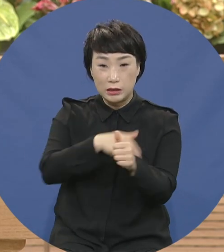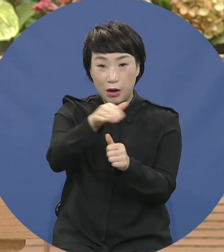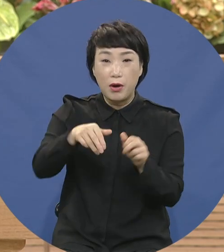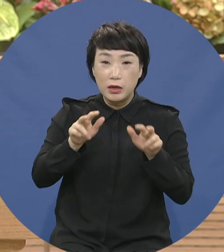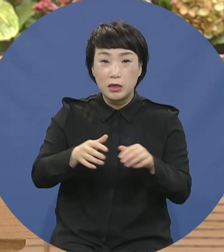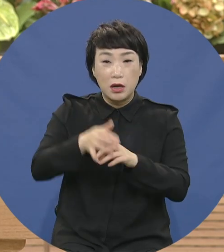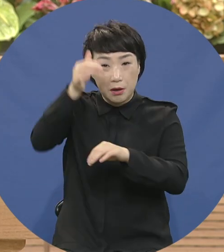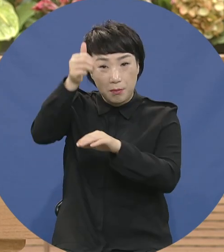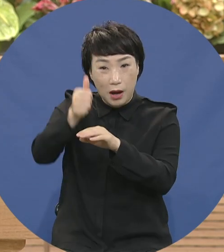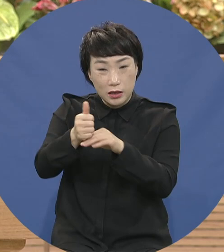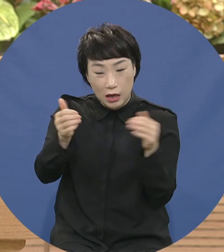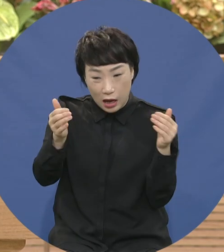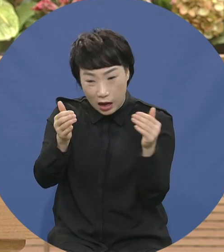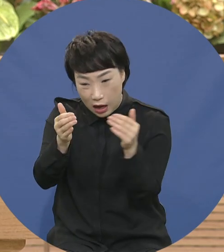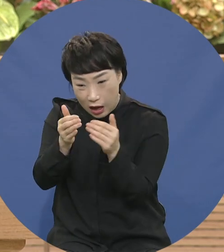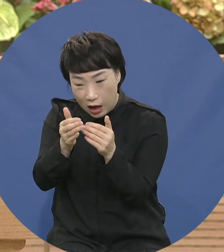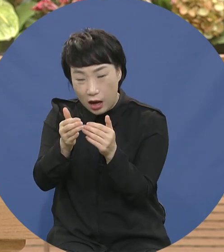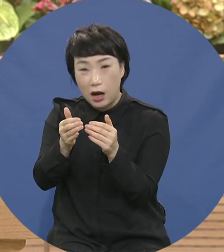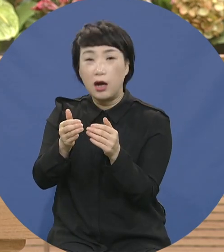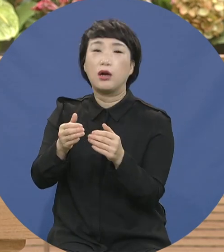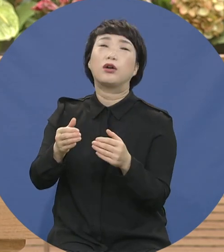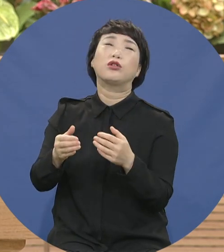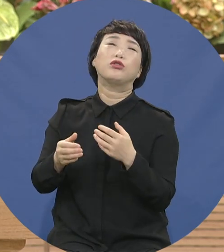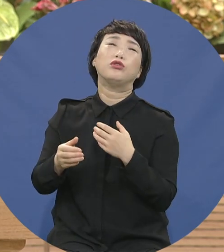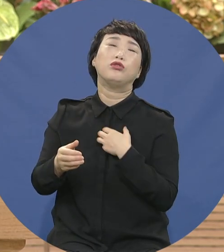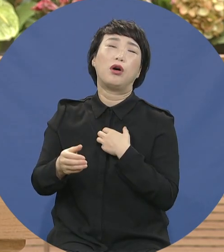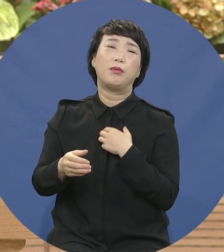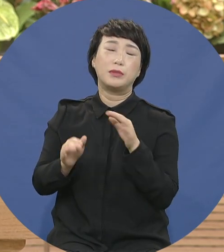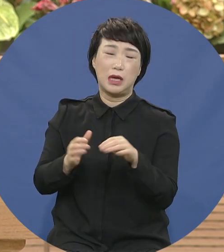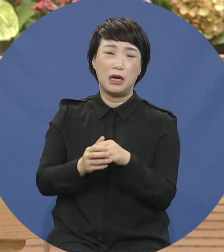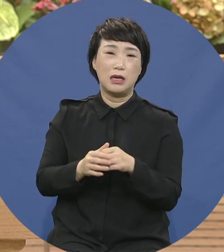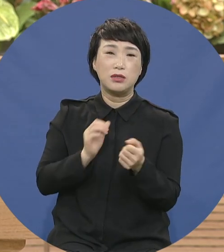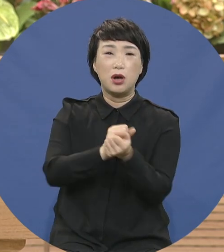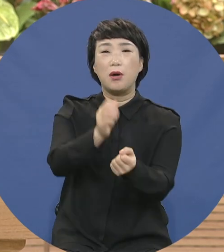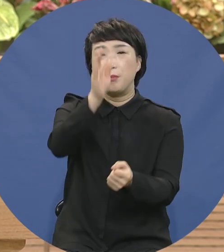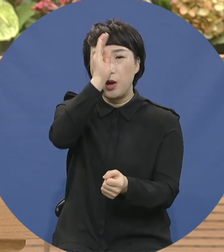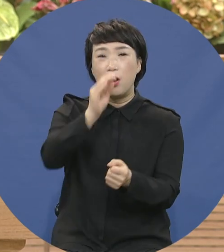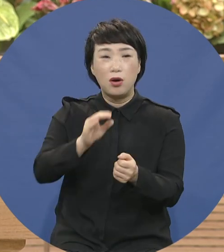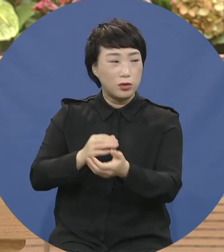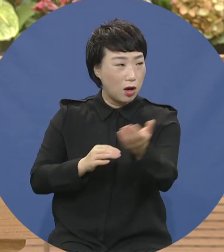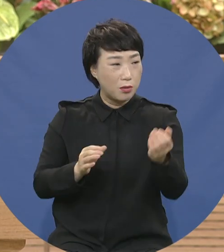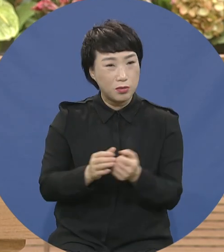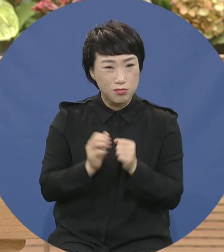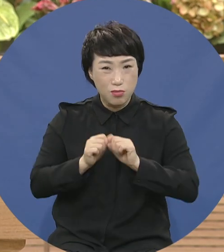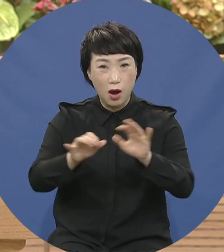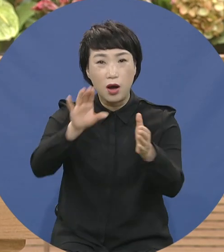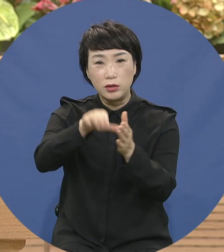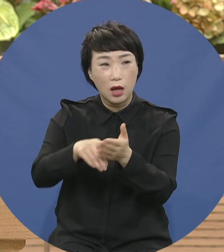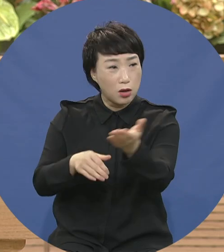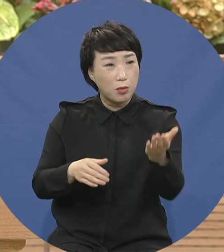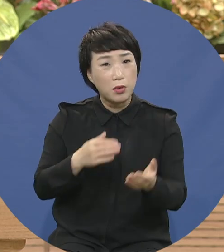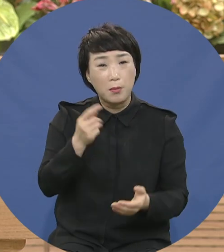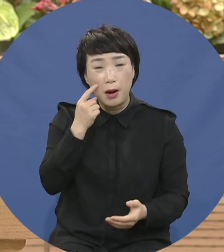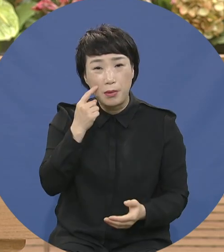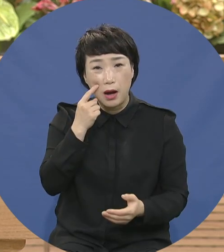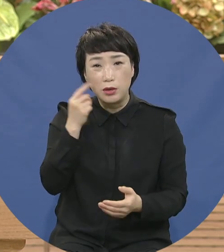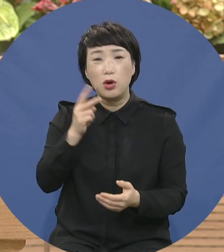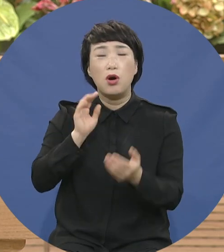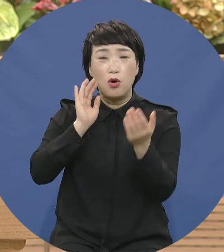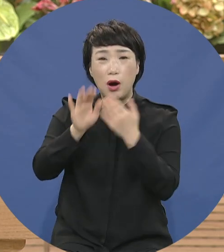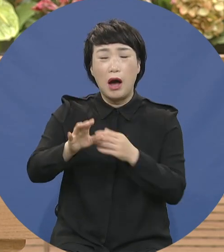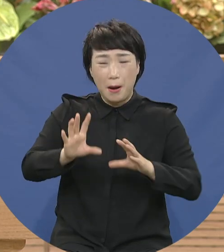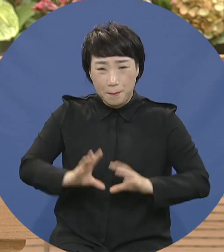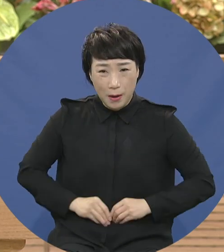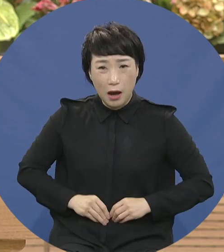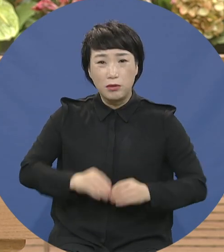지금 마지막 종소리가 들려오고 있는 온역의 소리를 보지 못하느냐? 잠시 후에 닥칠